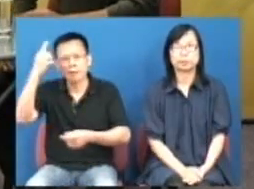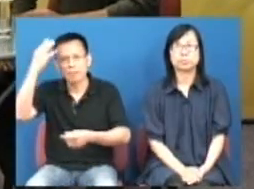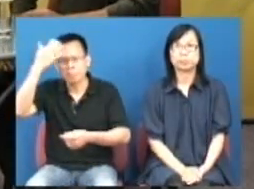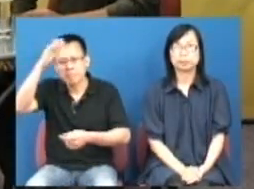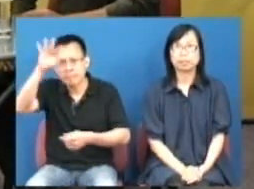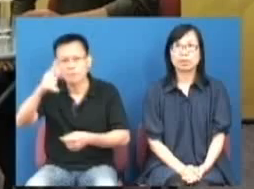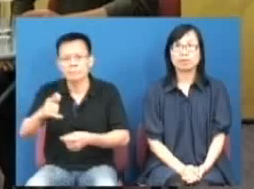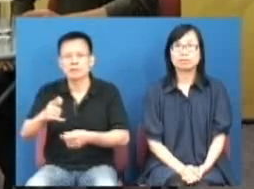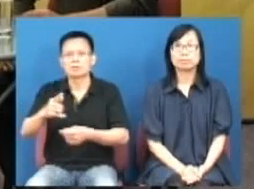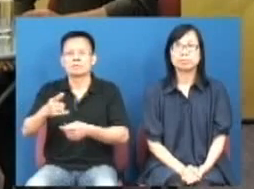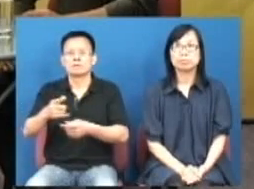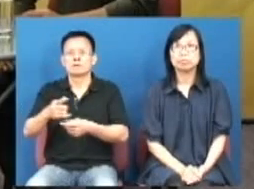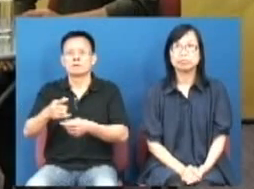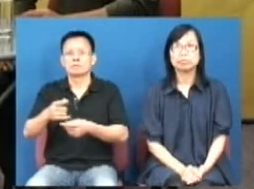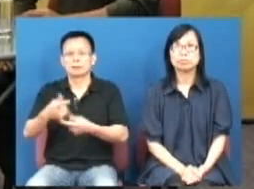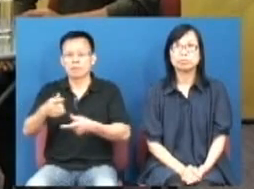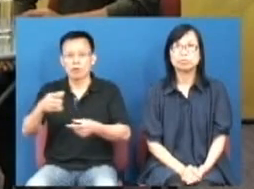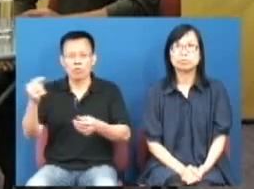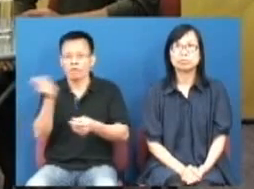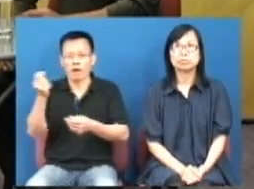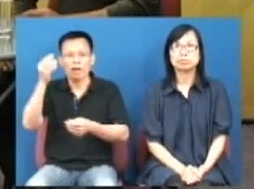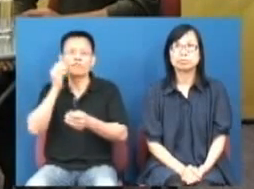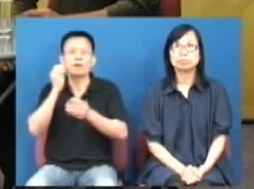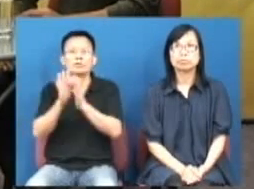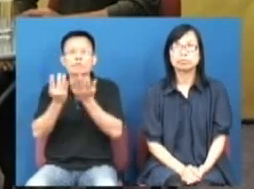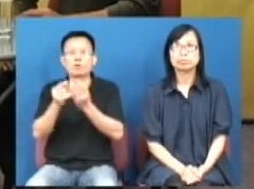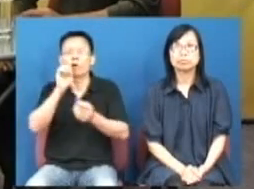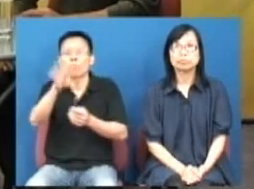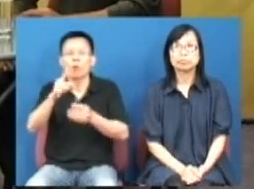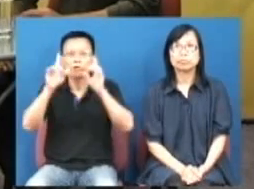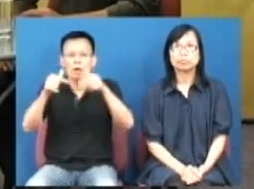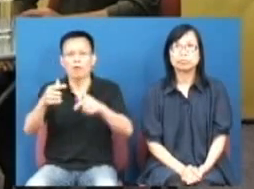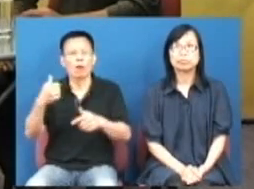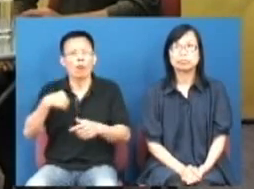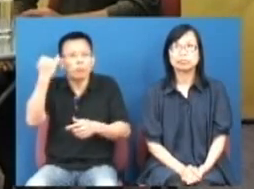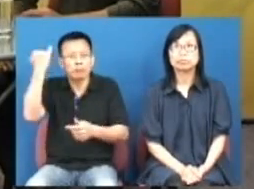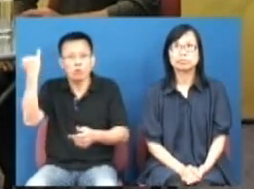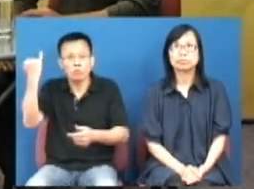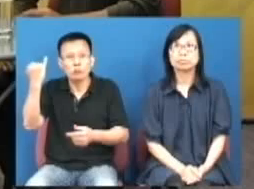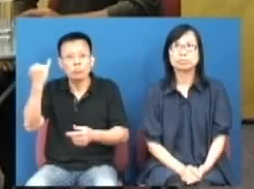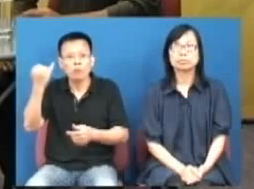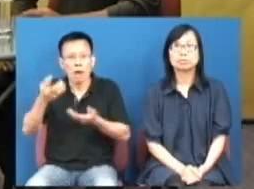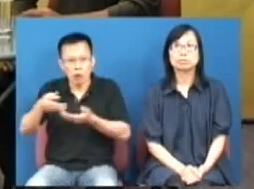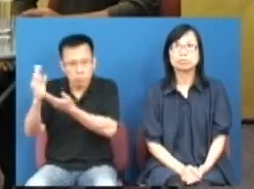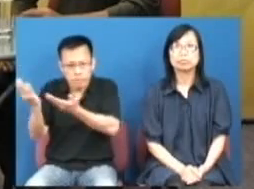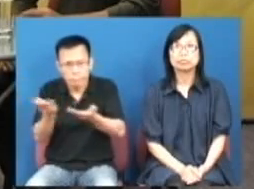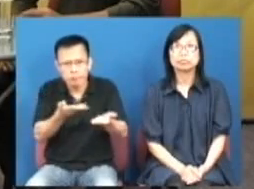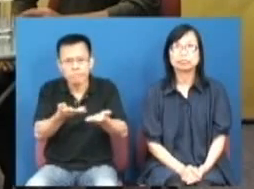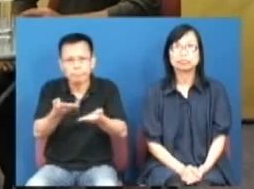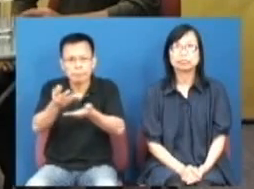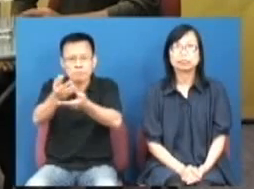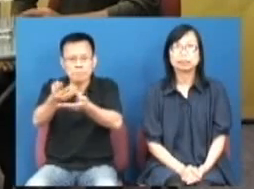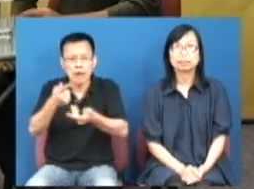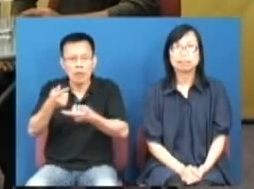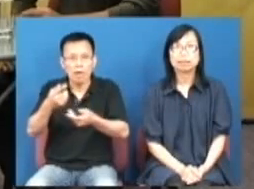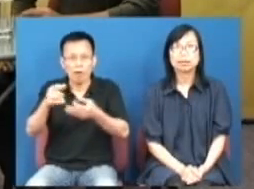是我即刻咧，第二日就喺呢個 Facebook 我寫話，我唔清楚喎。我請唔該請阿馮華先生你講清楚，你就唔好